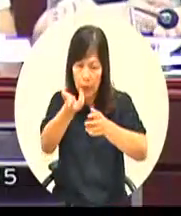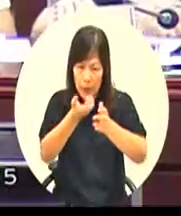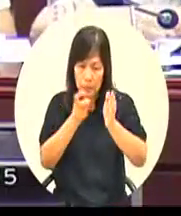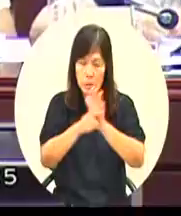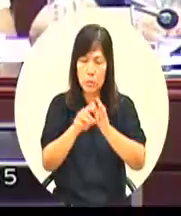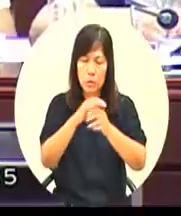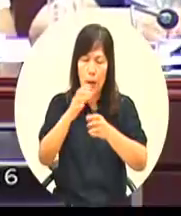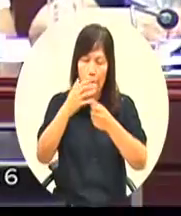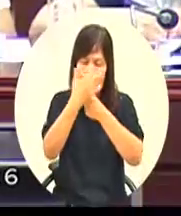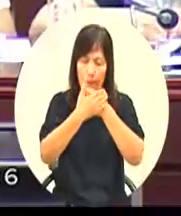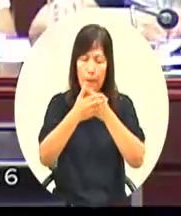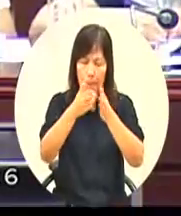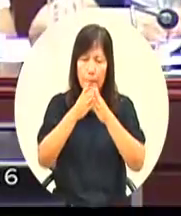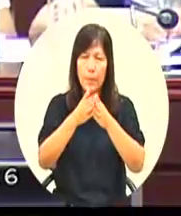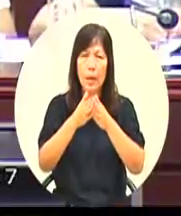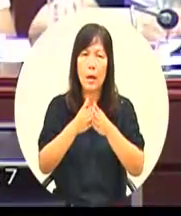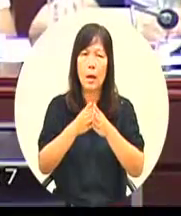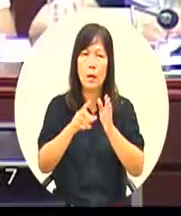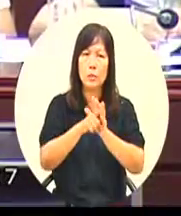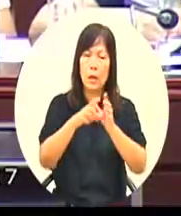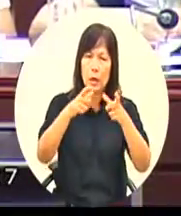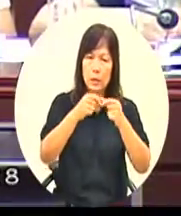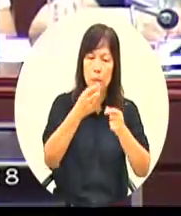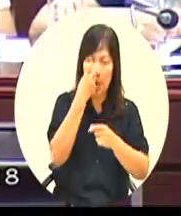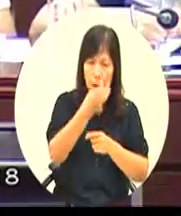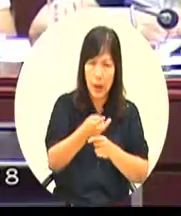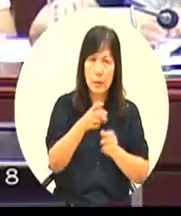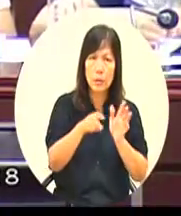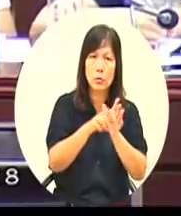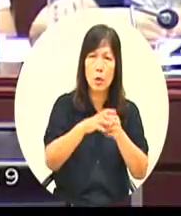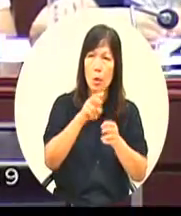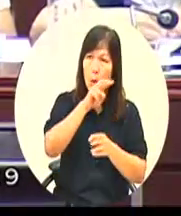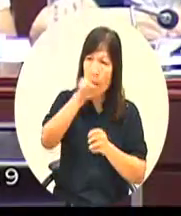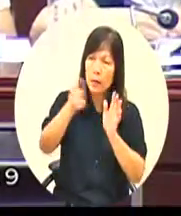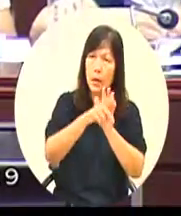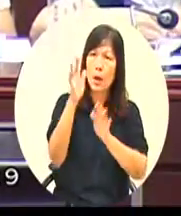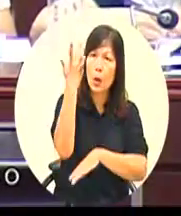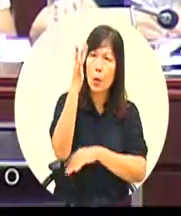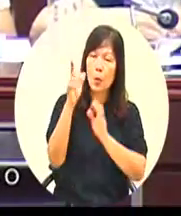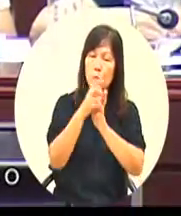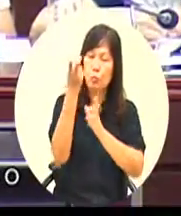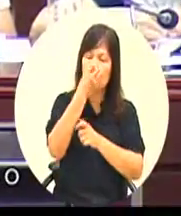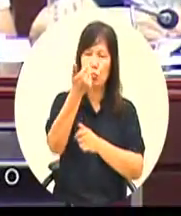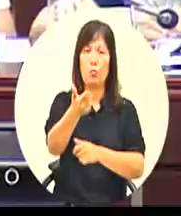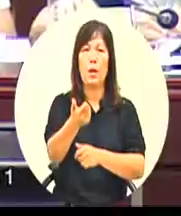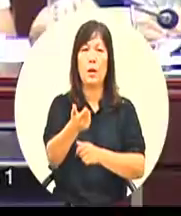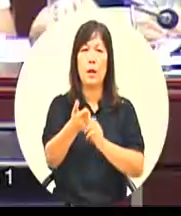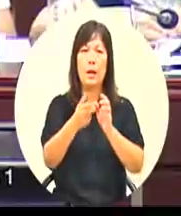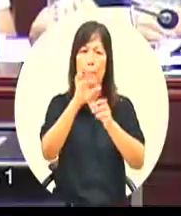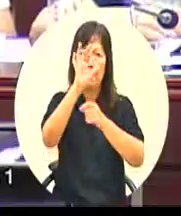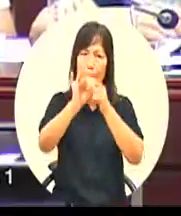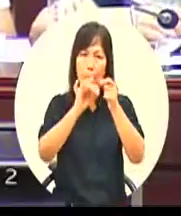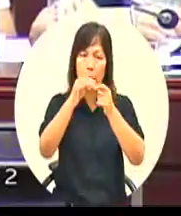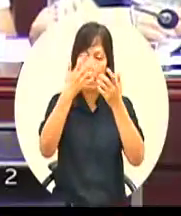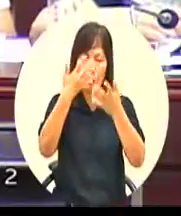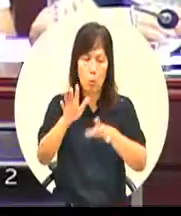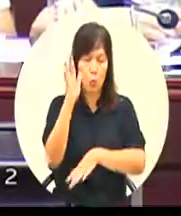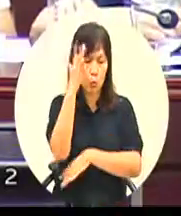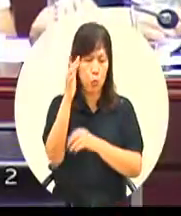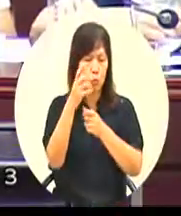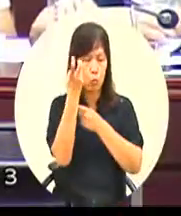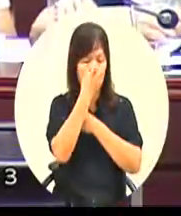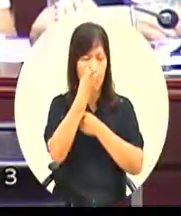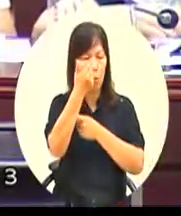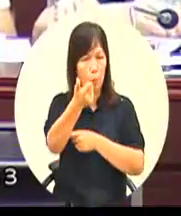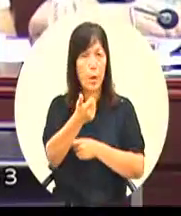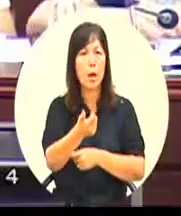固。所以我们在日本访问的时候，常常发现他们树木其实照顾得很好，百年以上的树都被照顾得很好。其